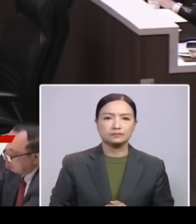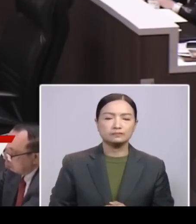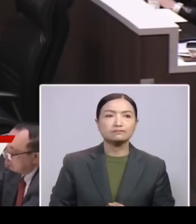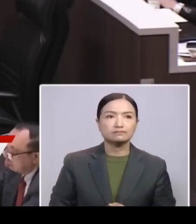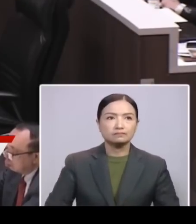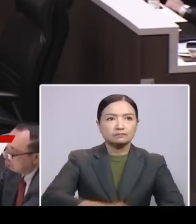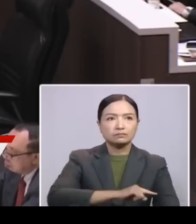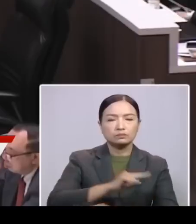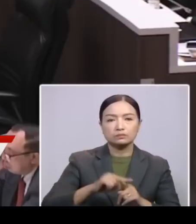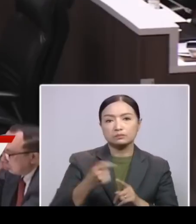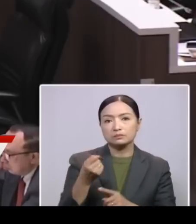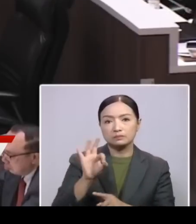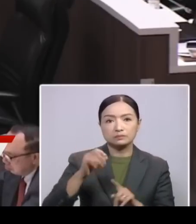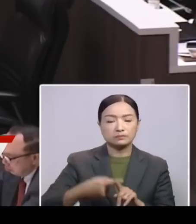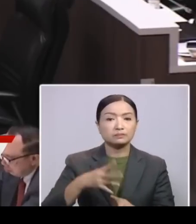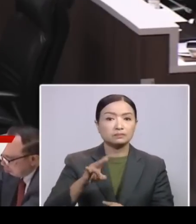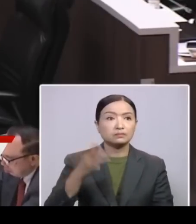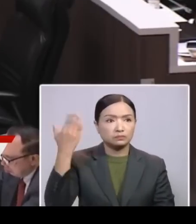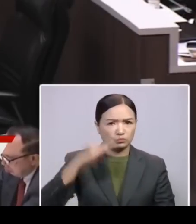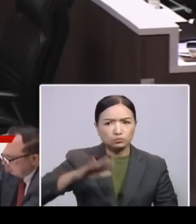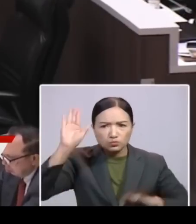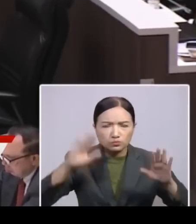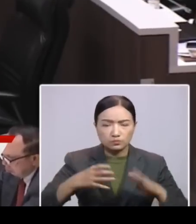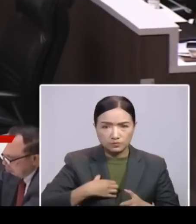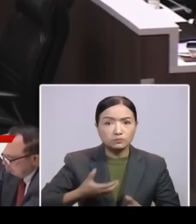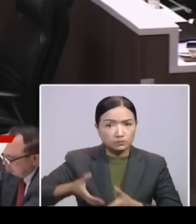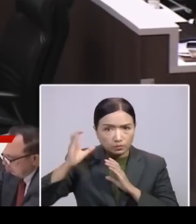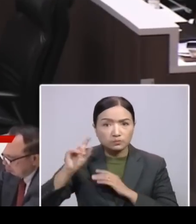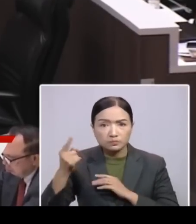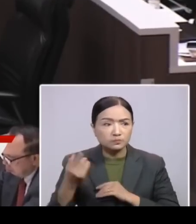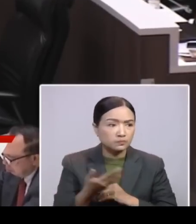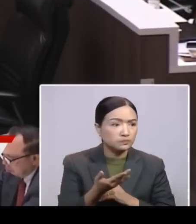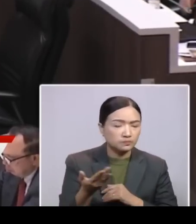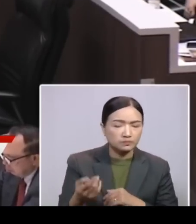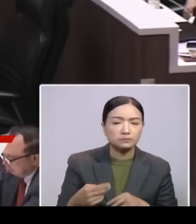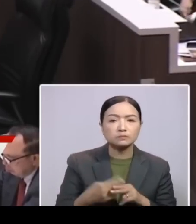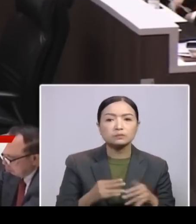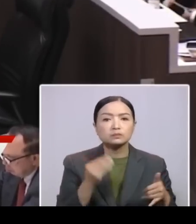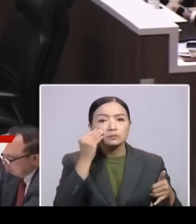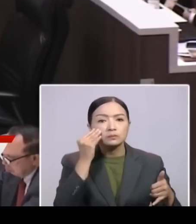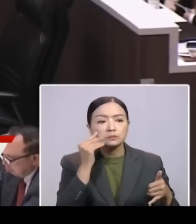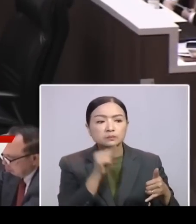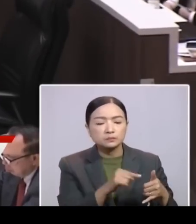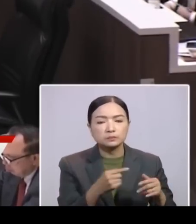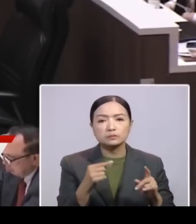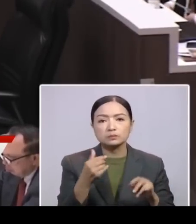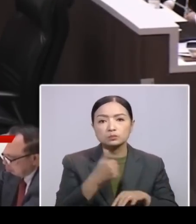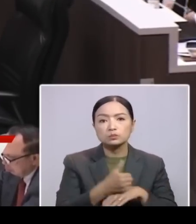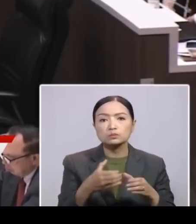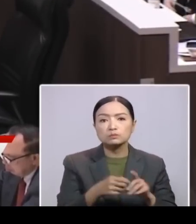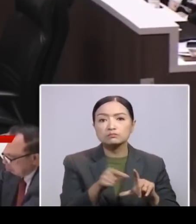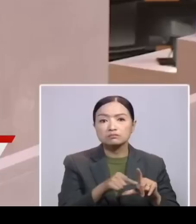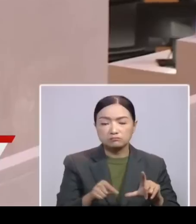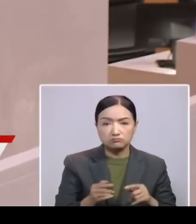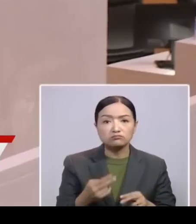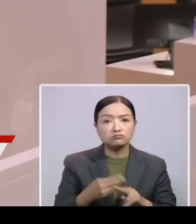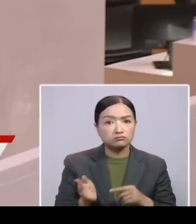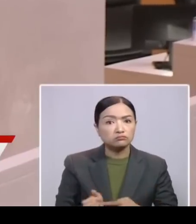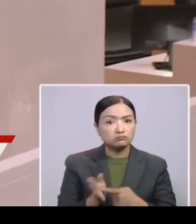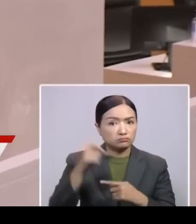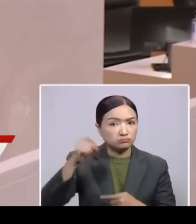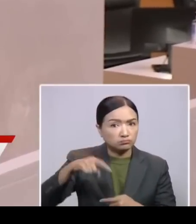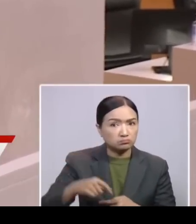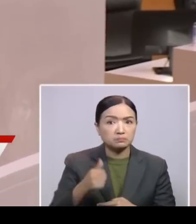เมื่อวันที่19 กรกฎาคมที่ผ่านมาค่ะที่เป็นปัญหาว่าชื่อของนายพิธาลิ้มเจริญรัตน์หัวหน้าพรรคก้าวไกลนั้นสามารถเสนอซ้ำ